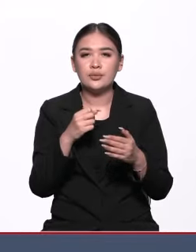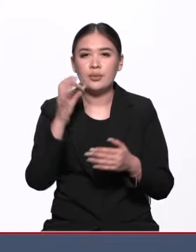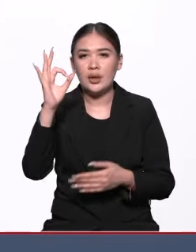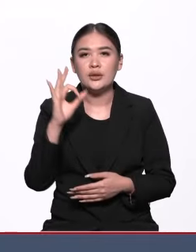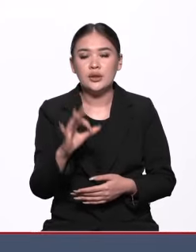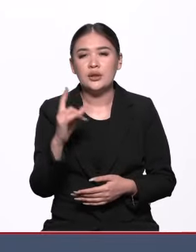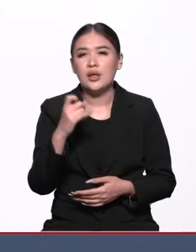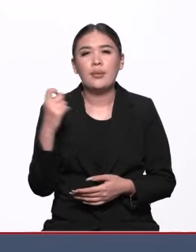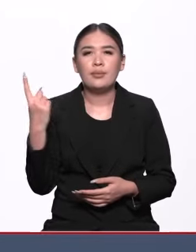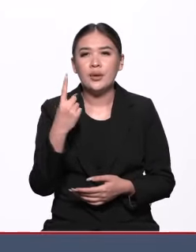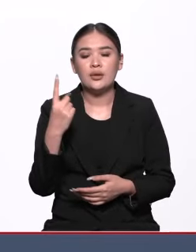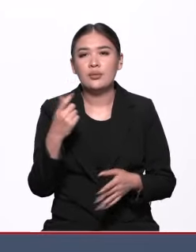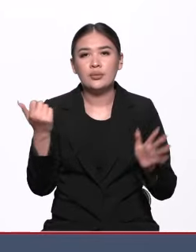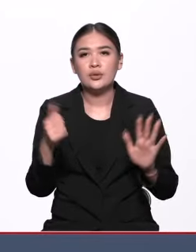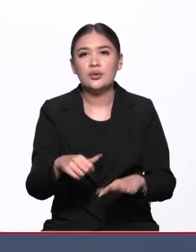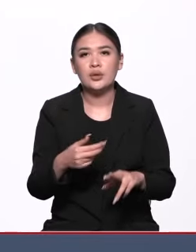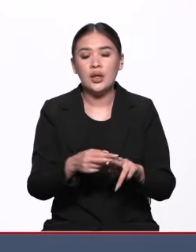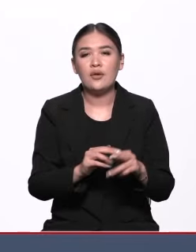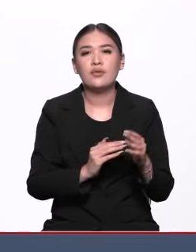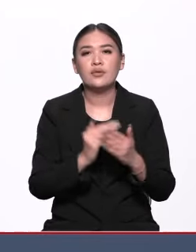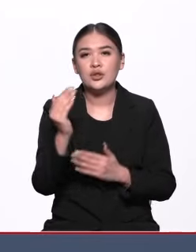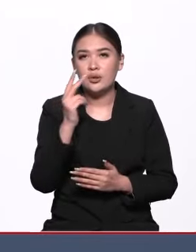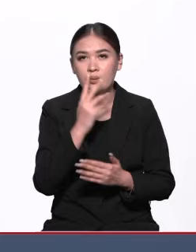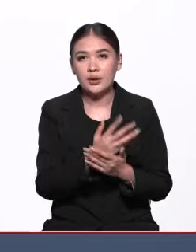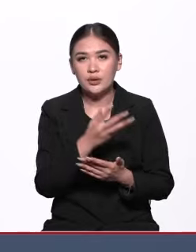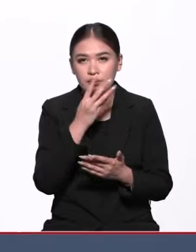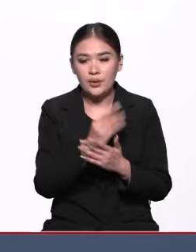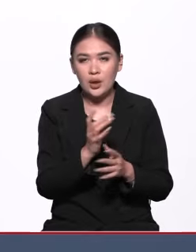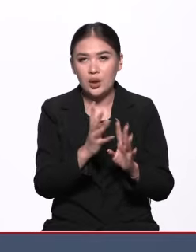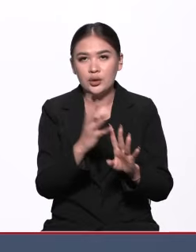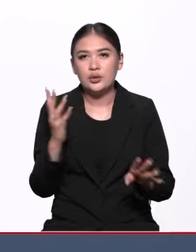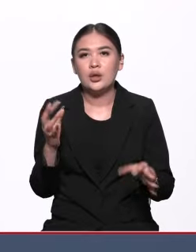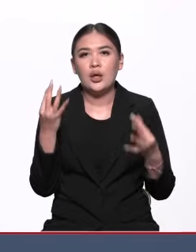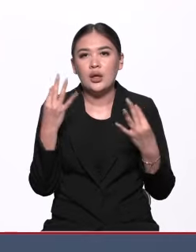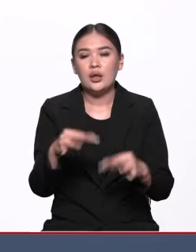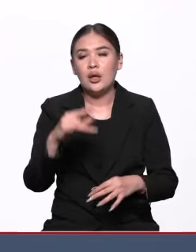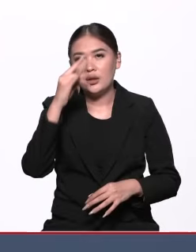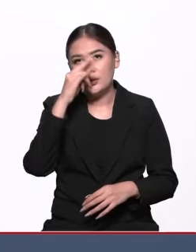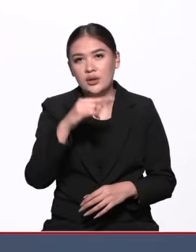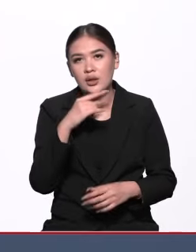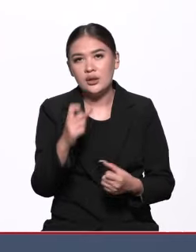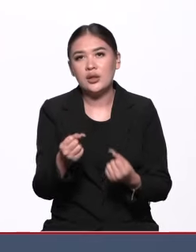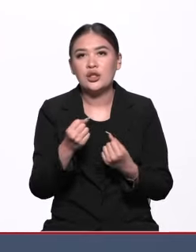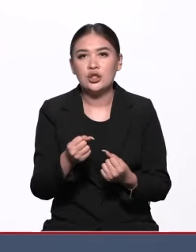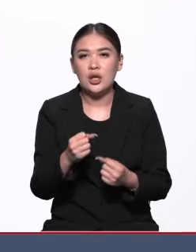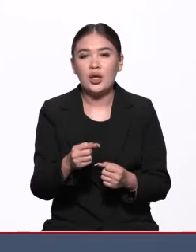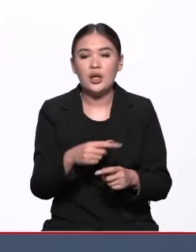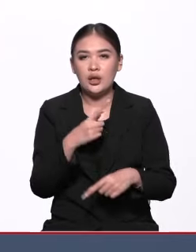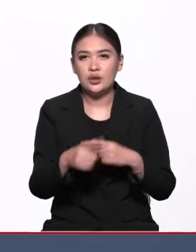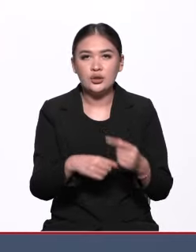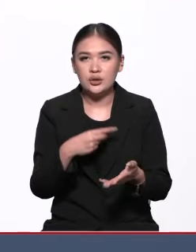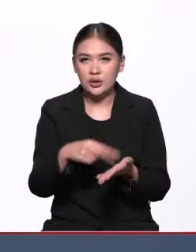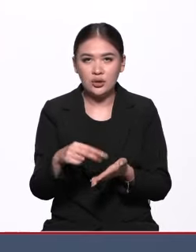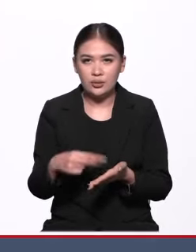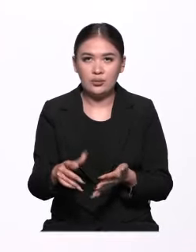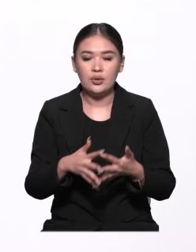54,3% за первое полугодие. Все вышеуказанные меры, в свою очередь, позволят обеспечить долю казахстанского содержания в регулируемых закупках